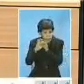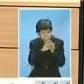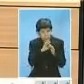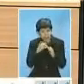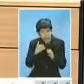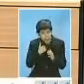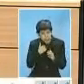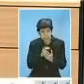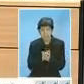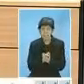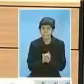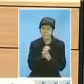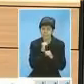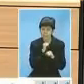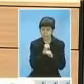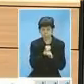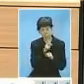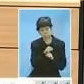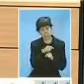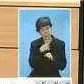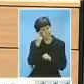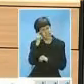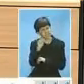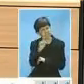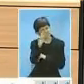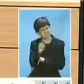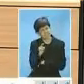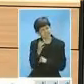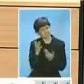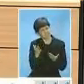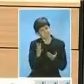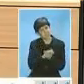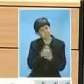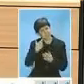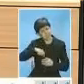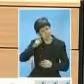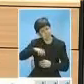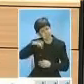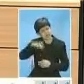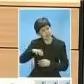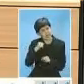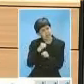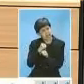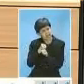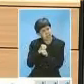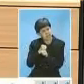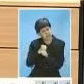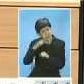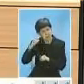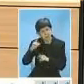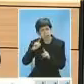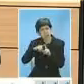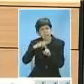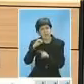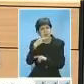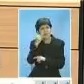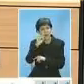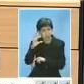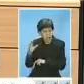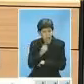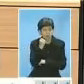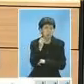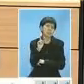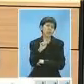าจากความที่สงสัยว่าศาลไปร่วมกับการยึดอำนาจ19กันยา